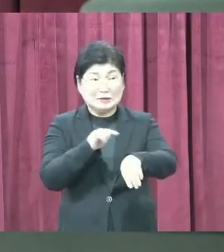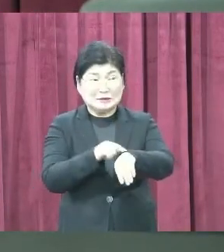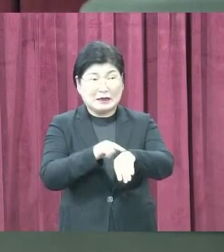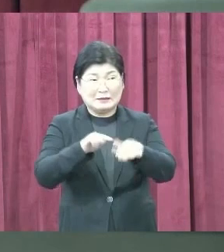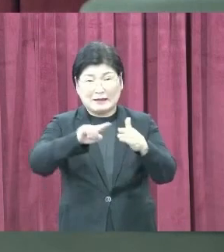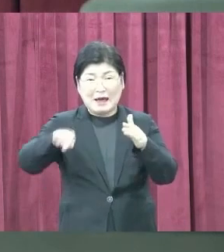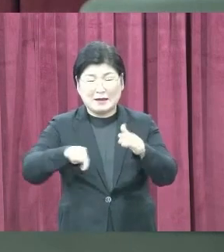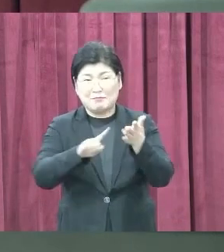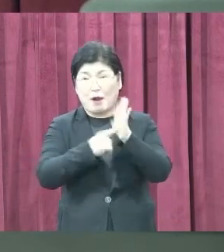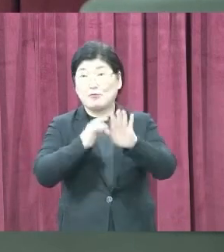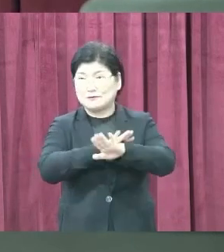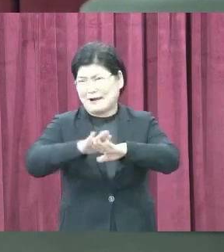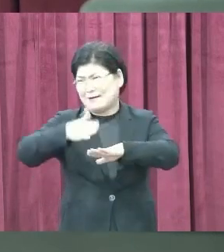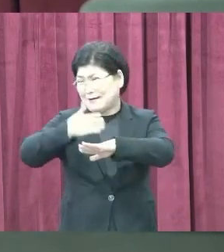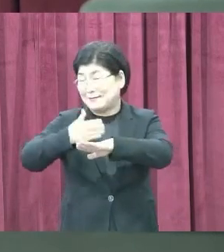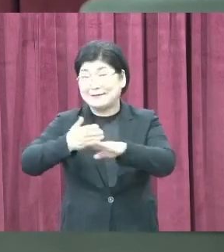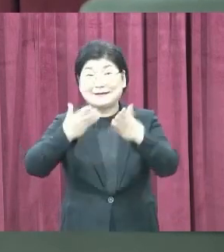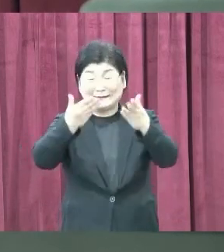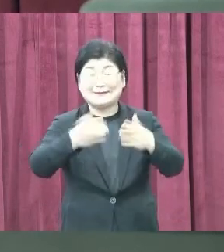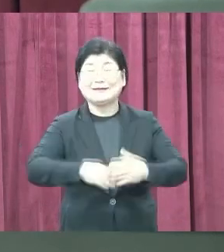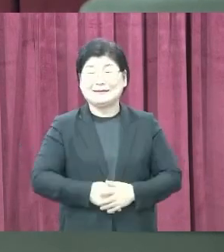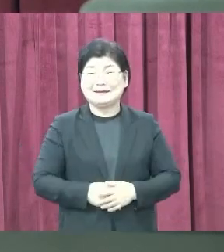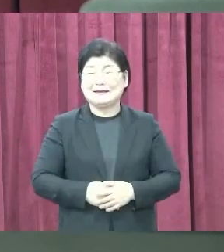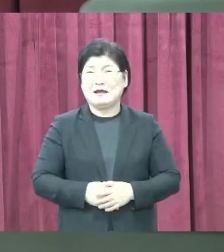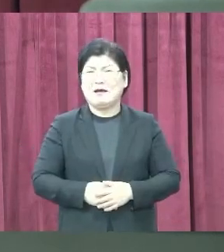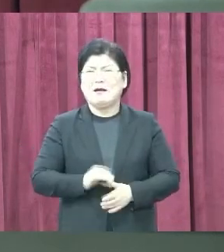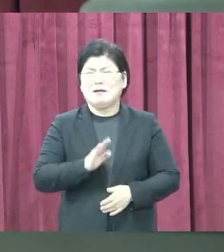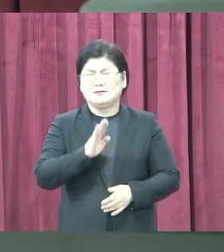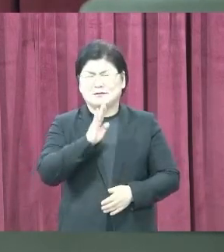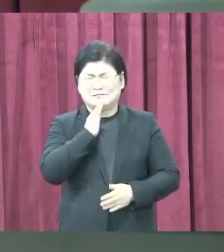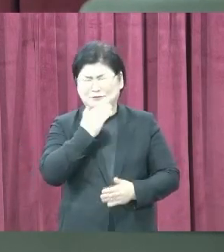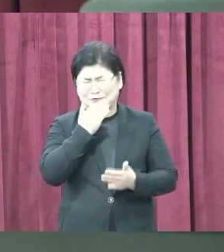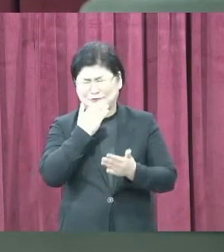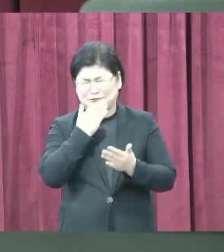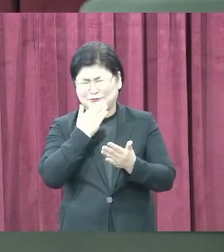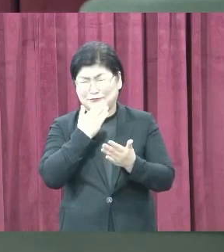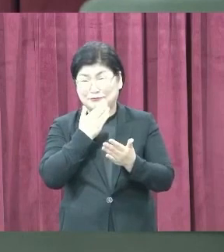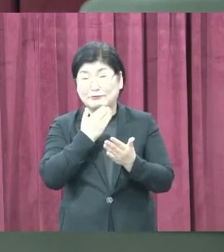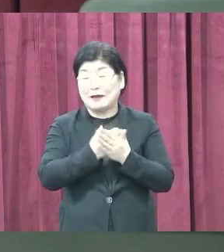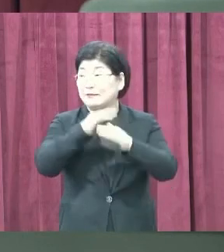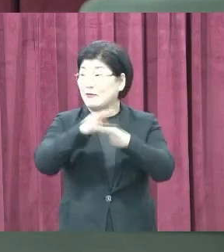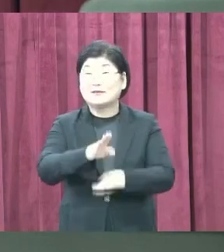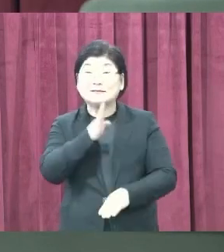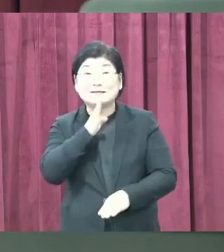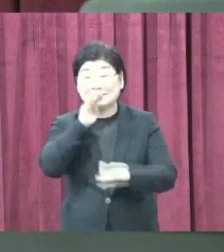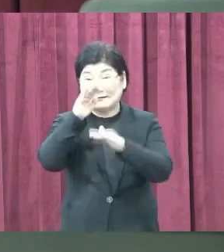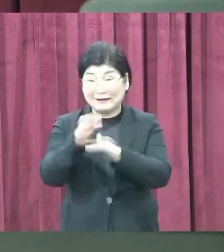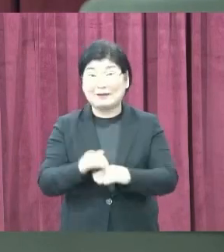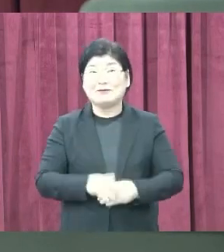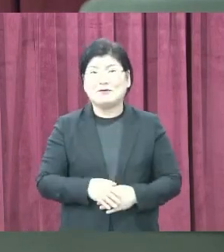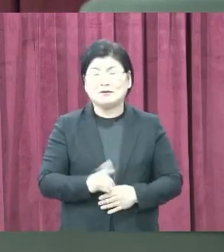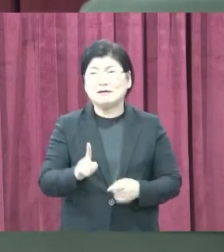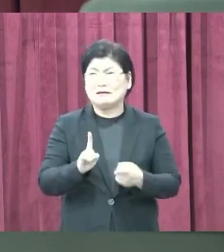대단히 감사합니다. 사실 그 다 팩트지요. 팩트고 이거를 디스커션 하려면